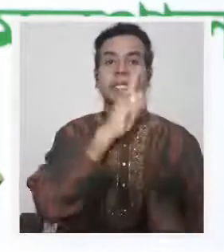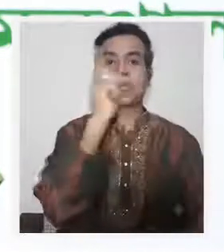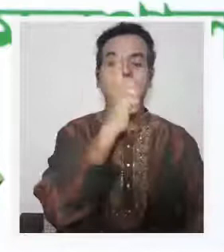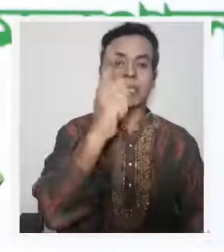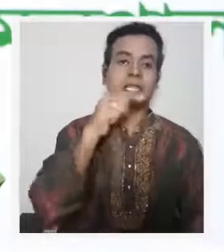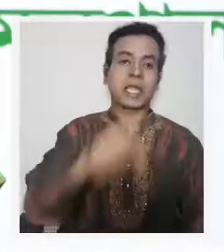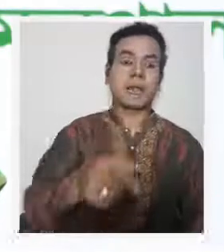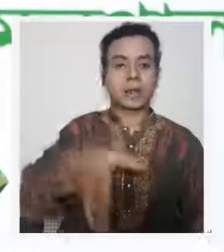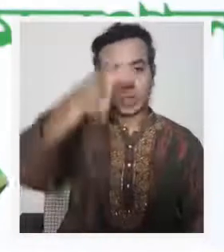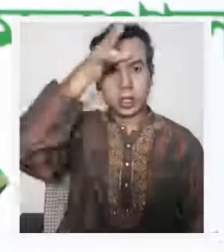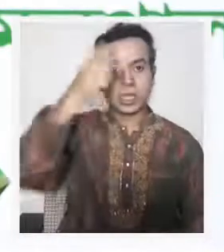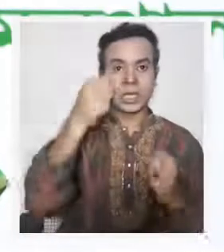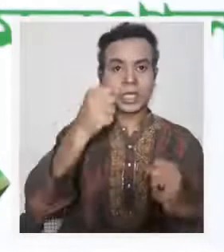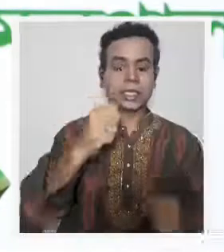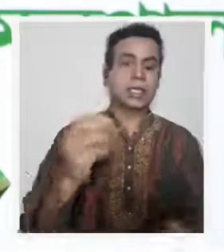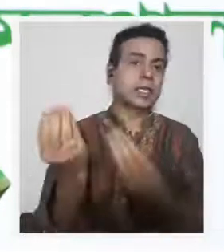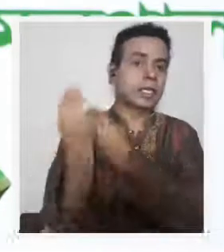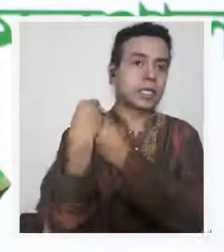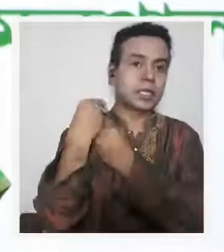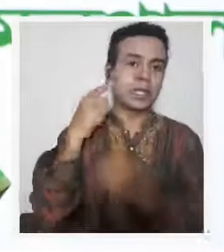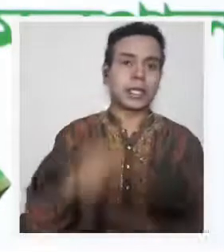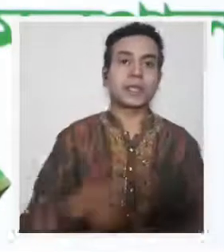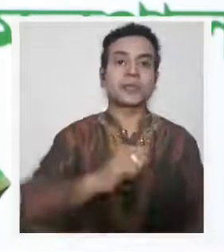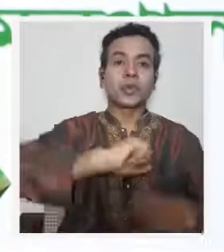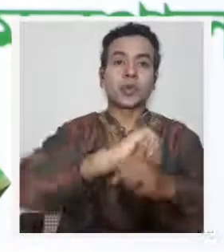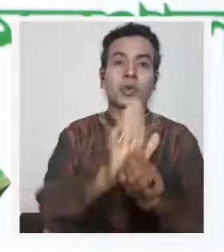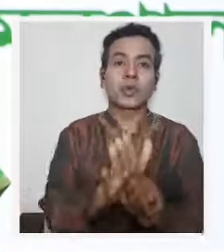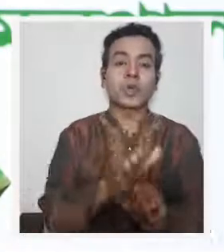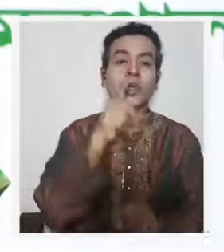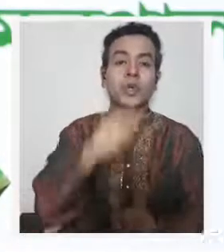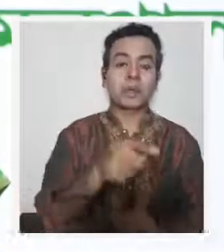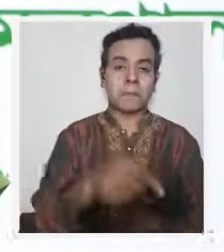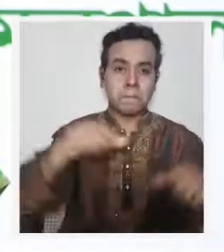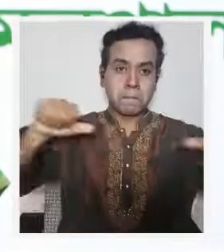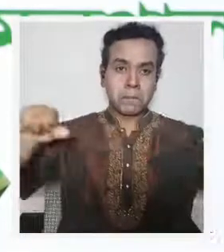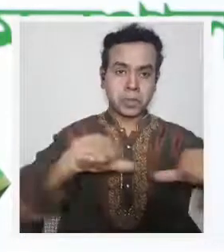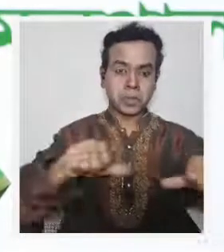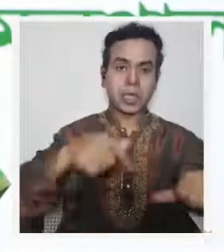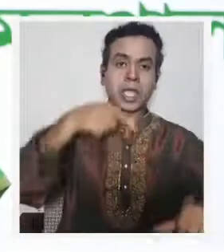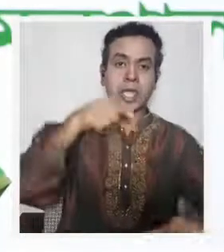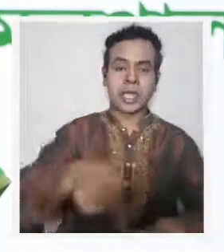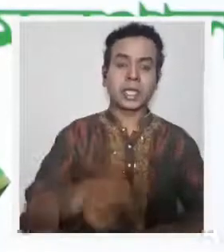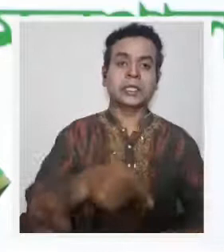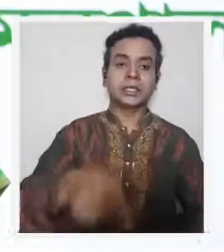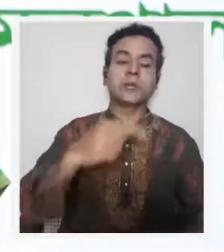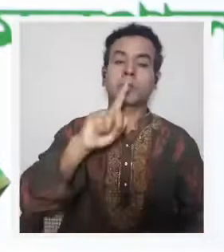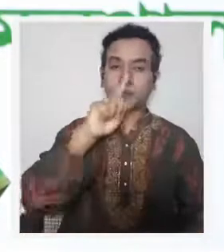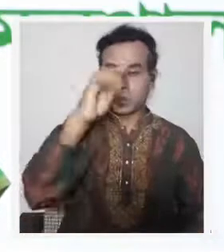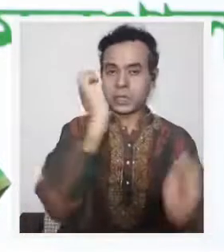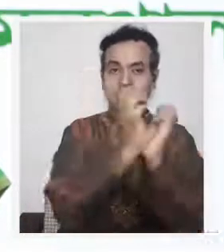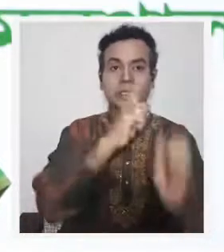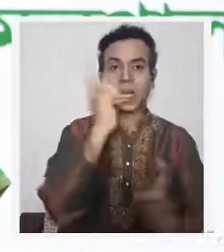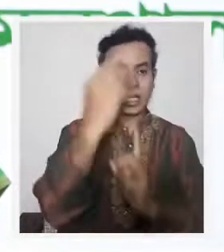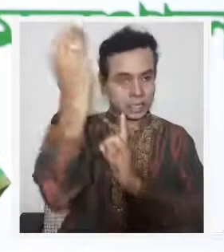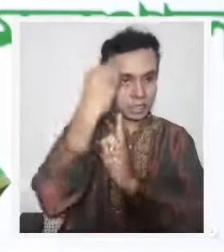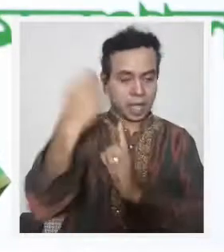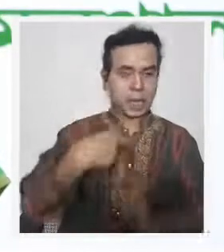মাননীয় প্রধানমন্ত্রী শেখ হাসিনার সুদীর্ঘ নেতৃত্বে এবং প্রত্যক্ষ তত্ত্বাবধানে করোনার বিরুদ্ধে